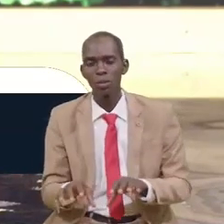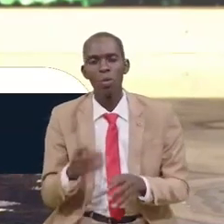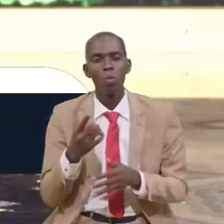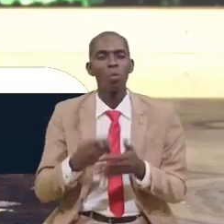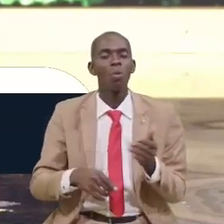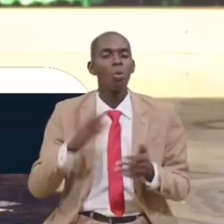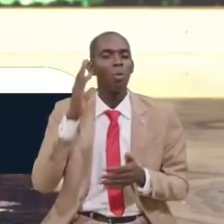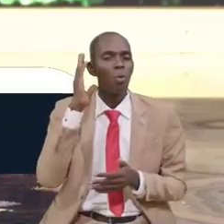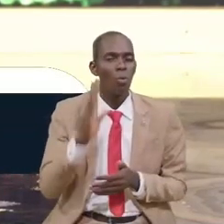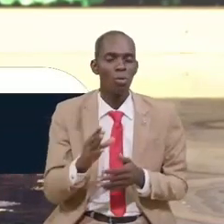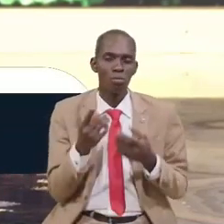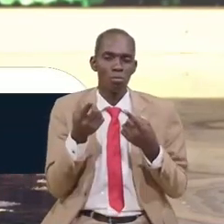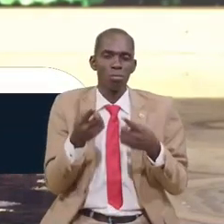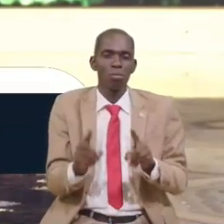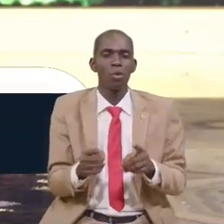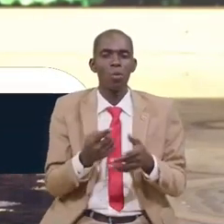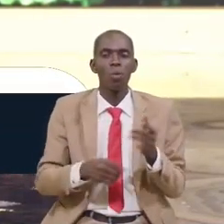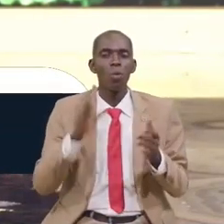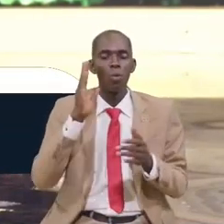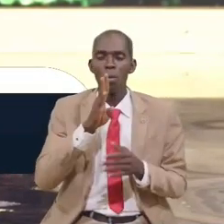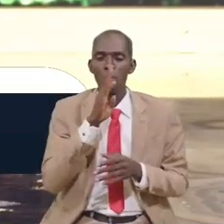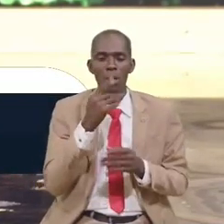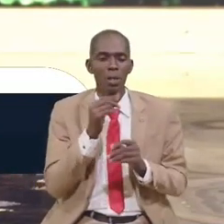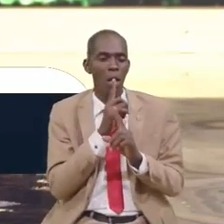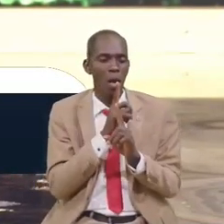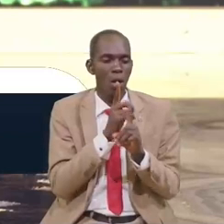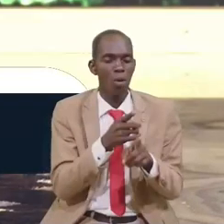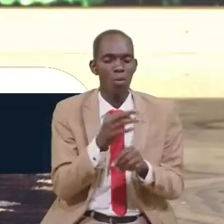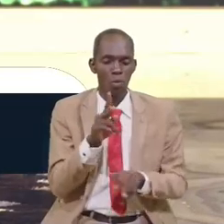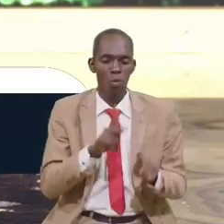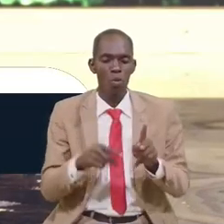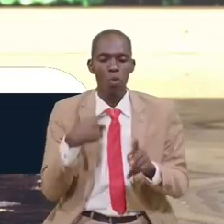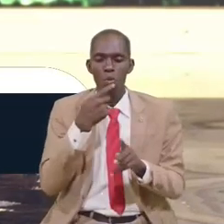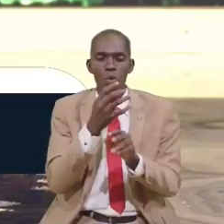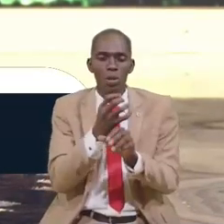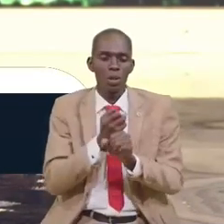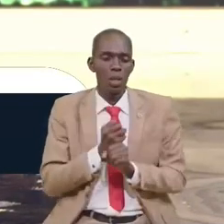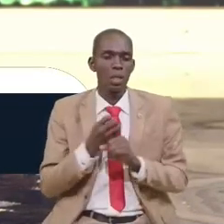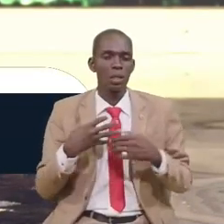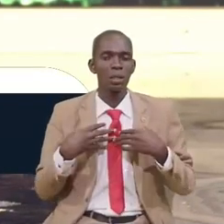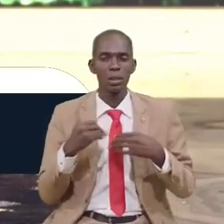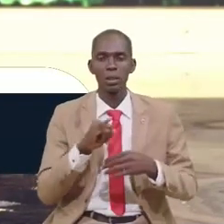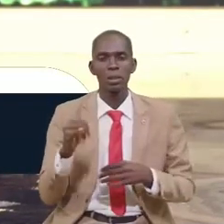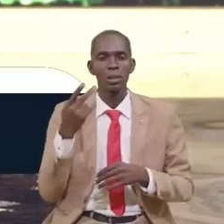sera la réponse des gens qui était guéri.